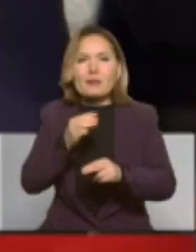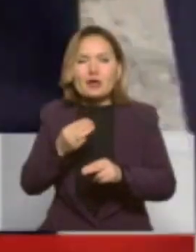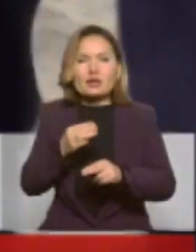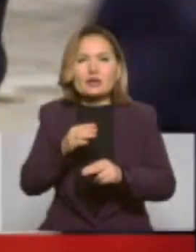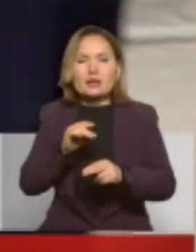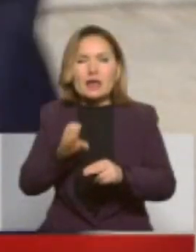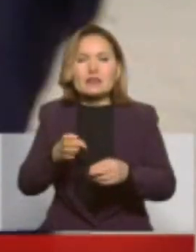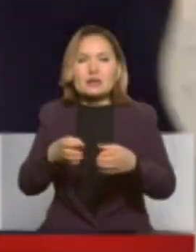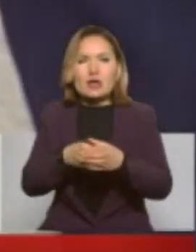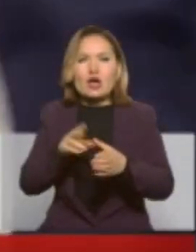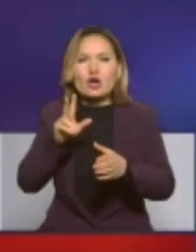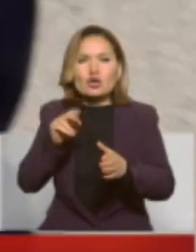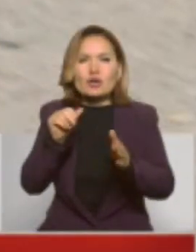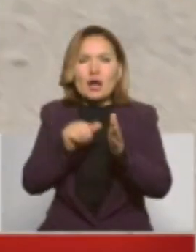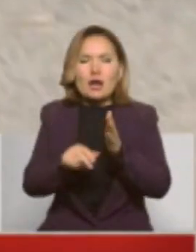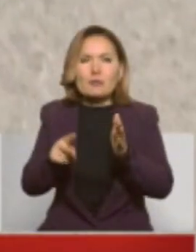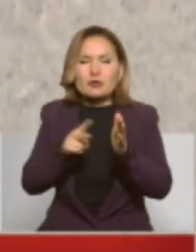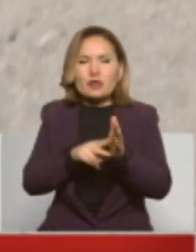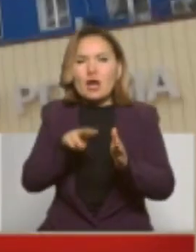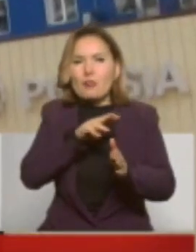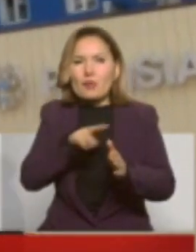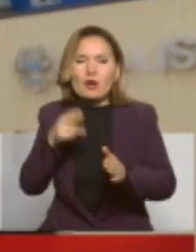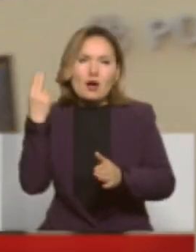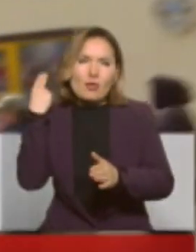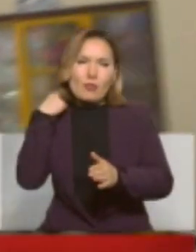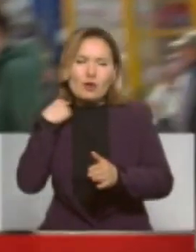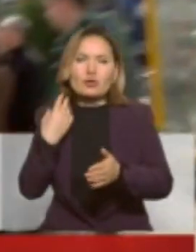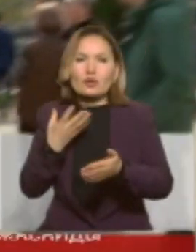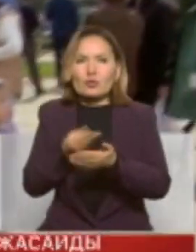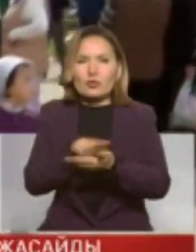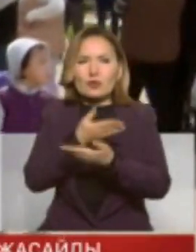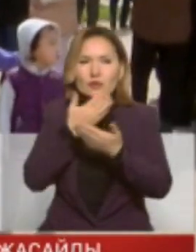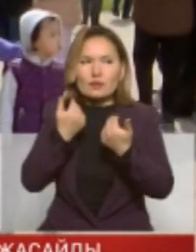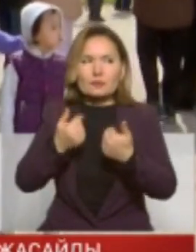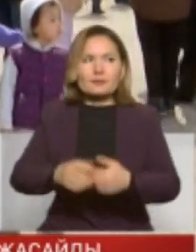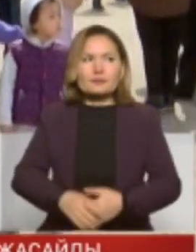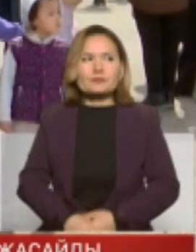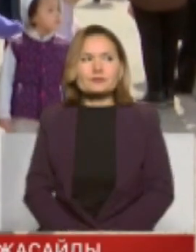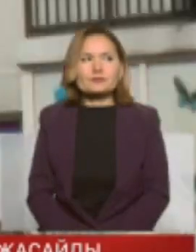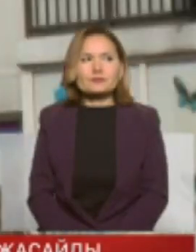транскомпаниясы 367 миллион теңге қарызды әлі төлеген